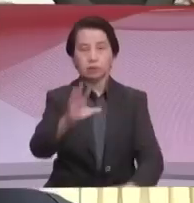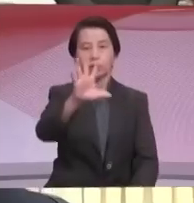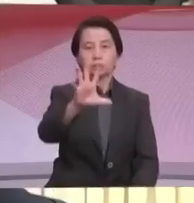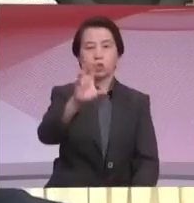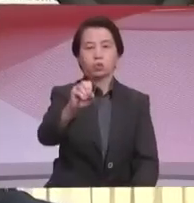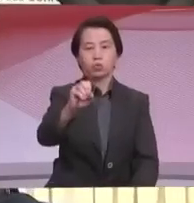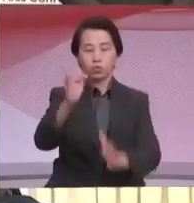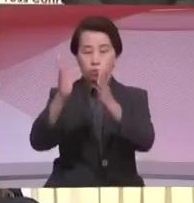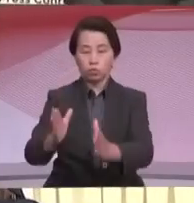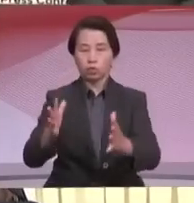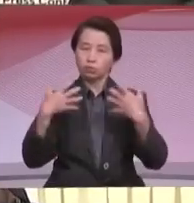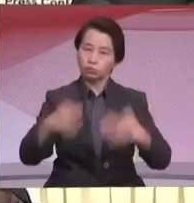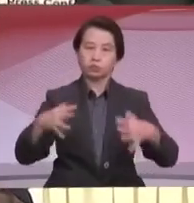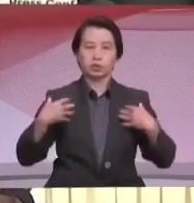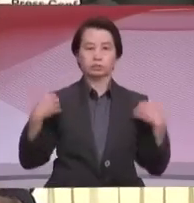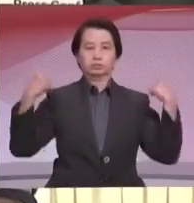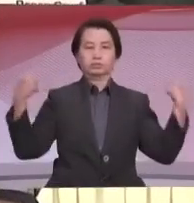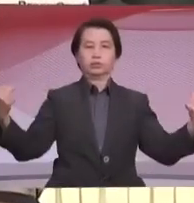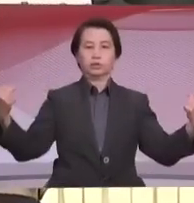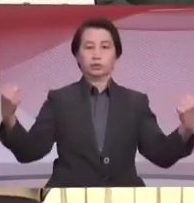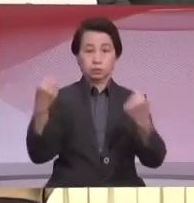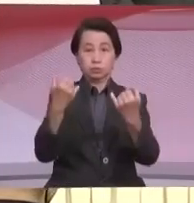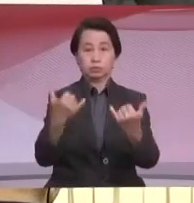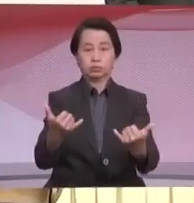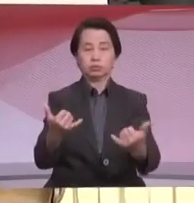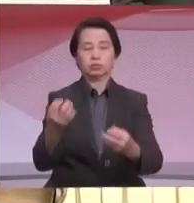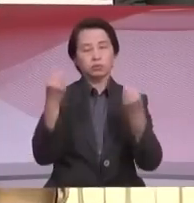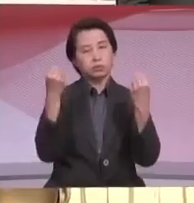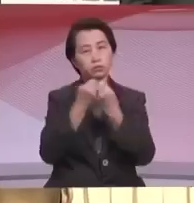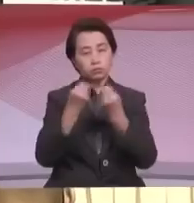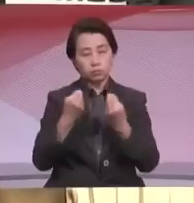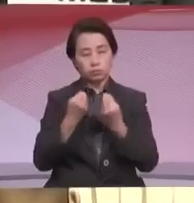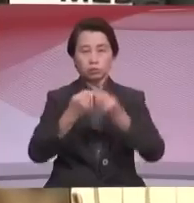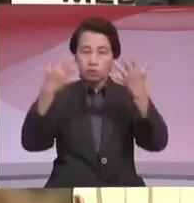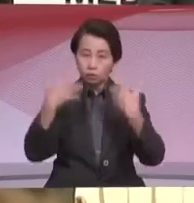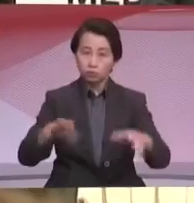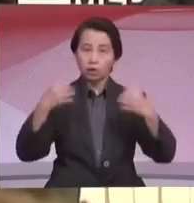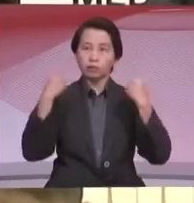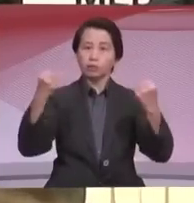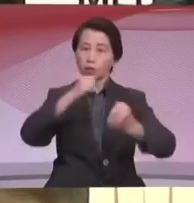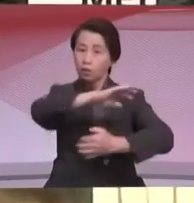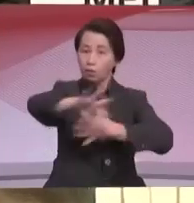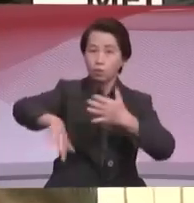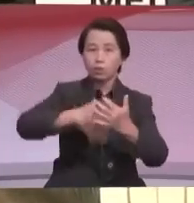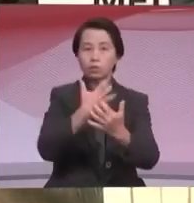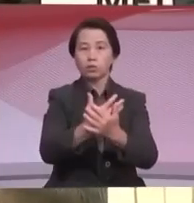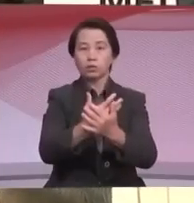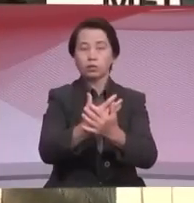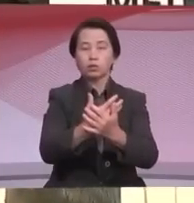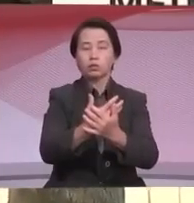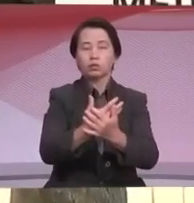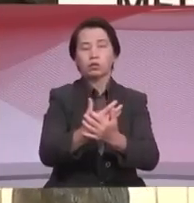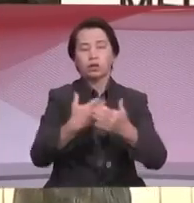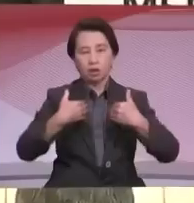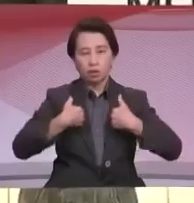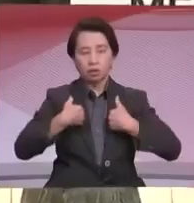pulih daripada jangkitan COVID-19 pada hari ini. Jumlah kumulatif kes yang telah pulih sepenuhnya daripada jangkitan